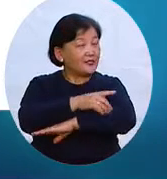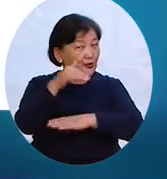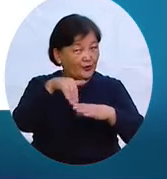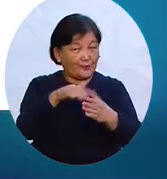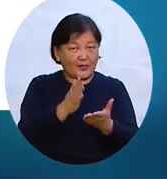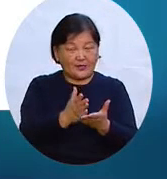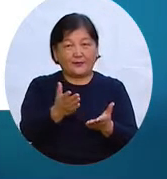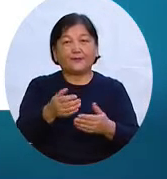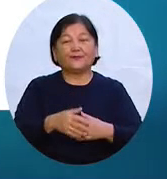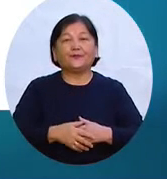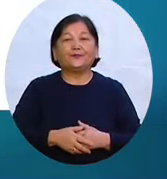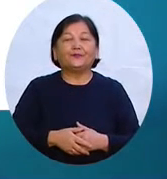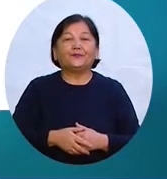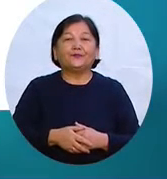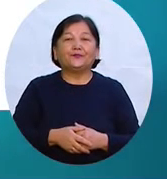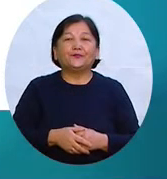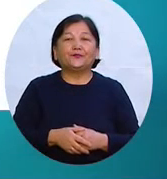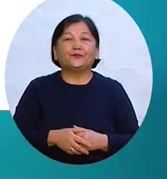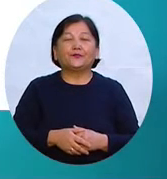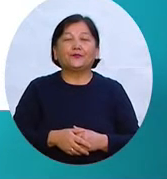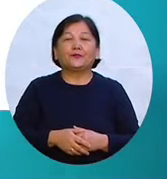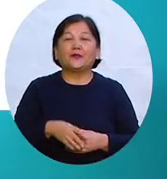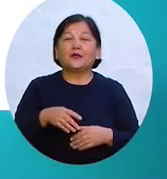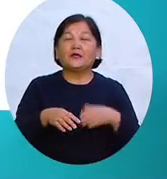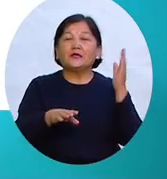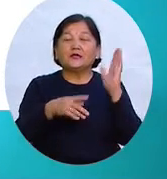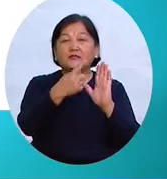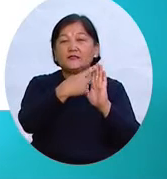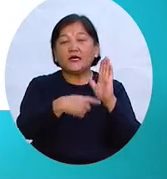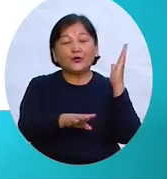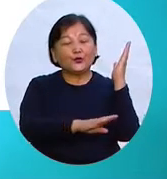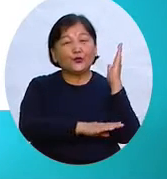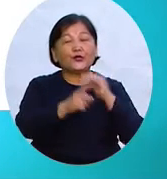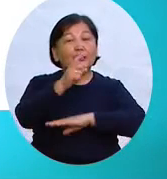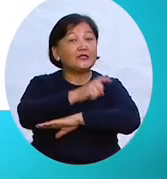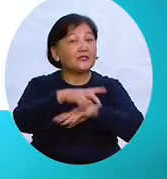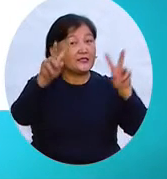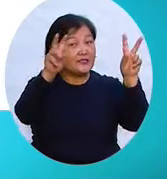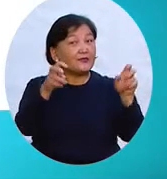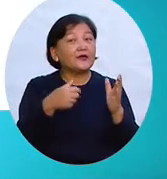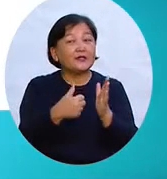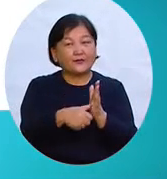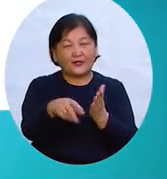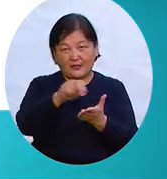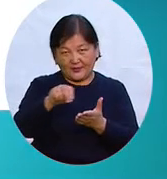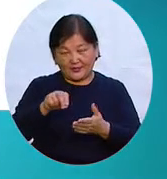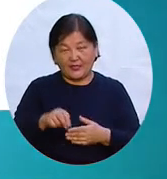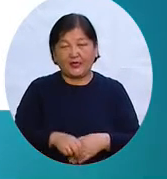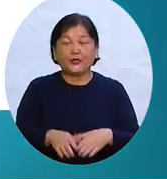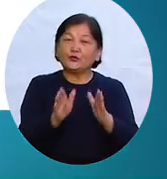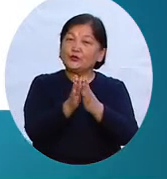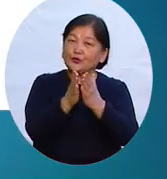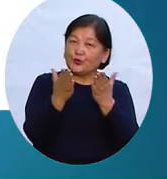янцхан шүлэг дээр суурлан шүлгийн уран дүрслэлийн үүрэг хэрэглээг тодорхойлох хичээл орноо.